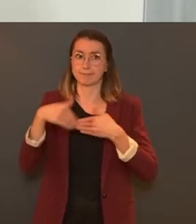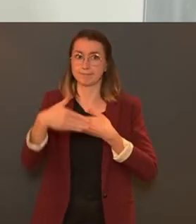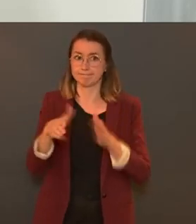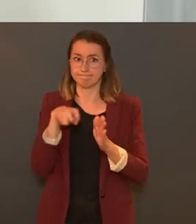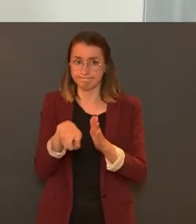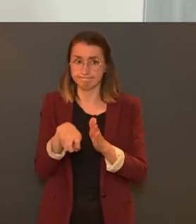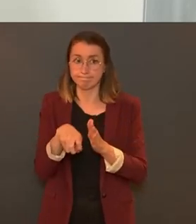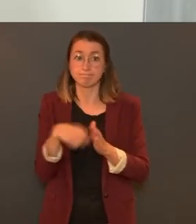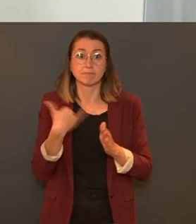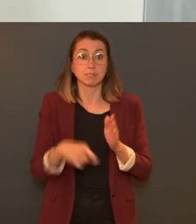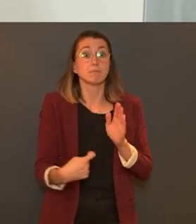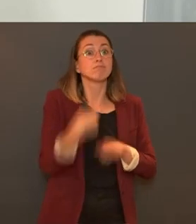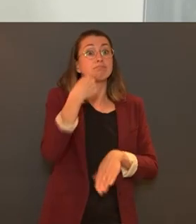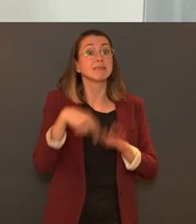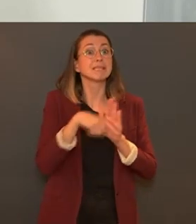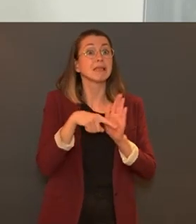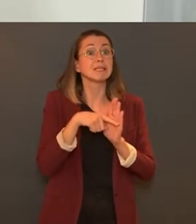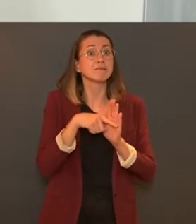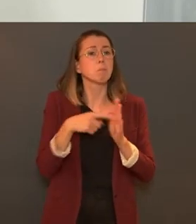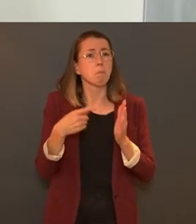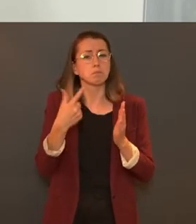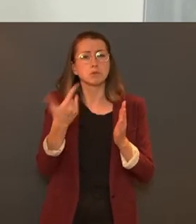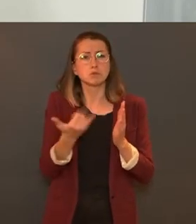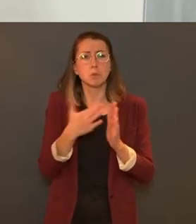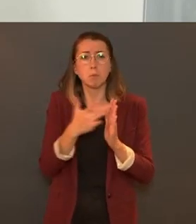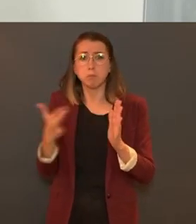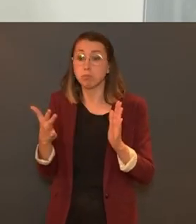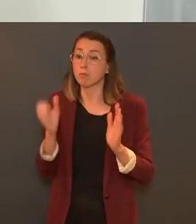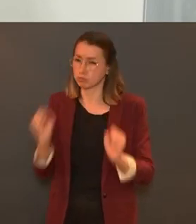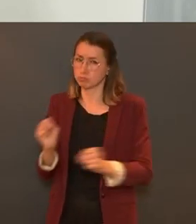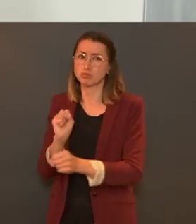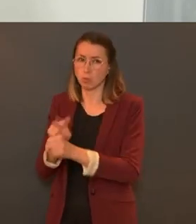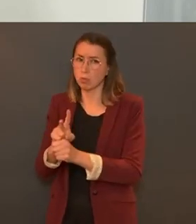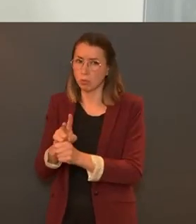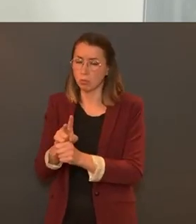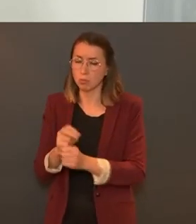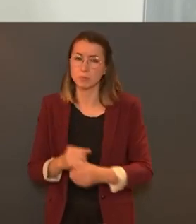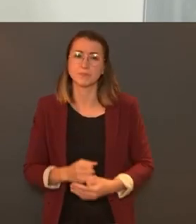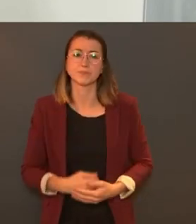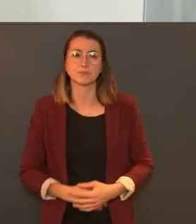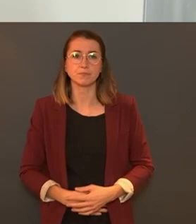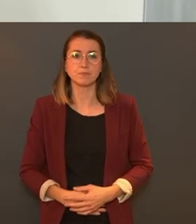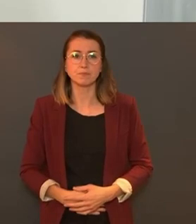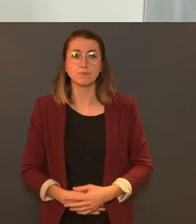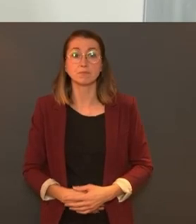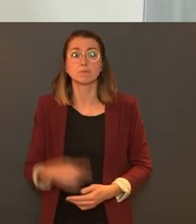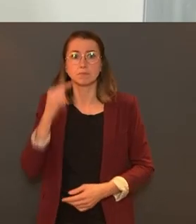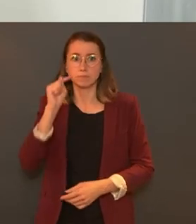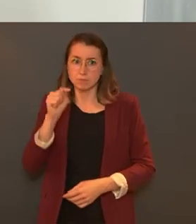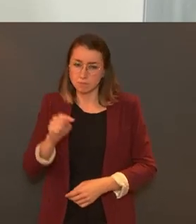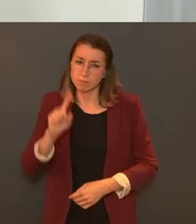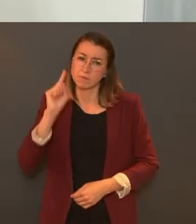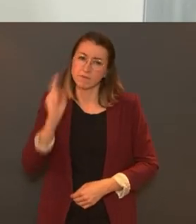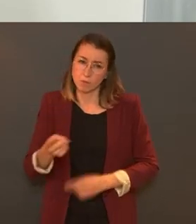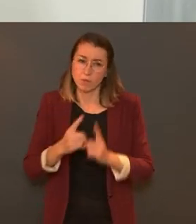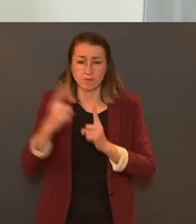Ces règles démontrent bien l'intérêt de garder ces distances pour éviter les quarantaines inutiles si vous n'avez pas de